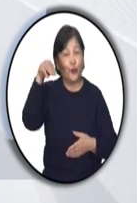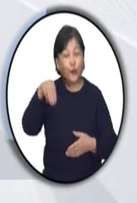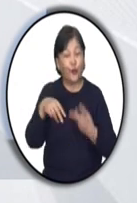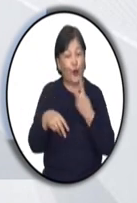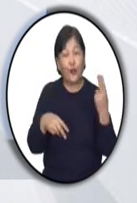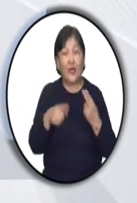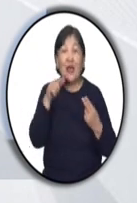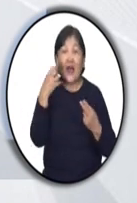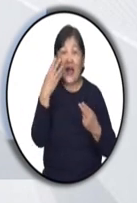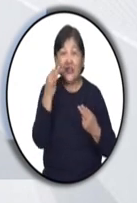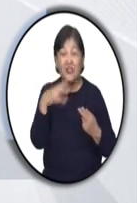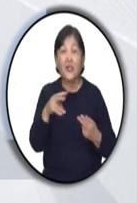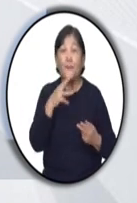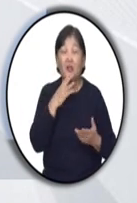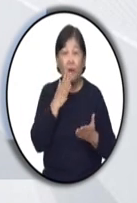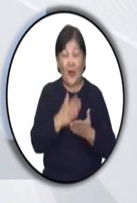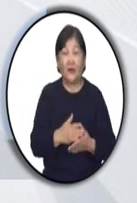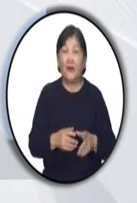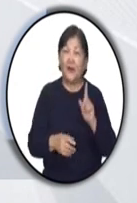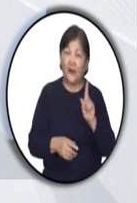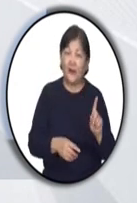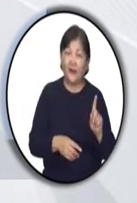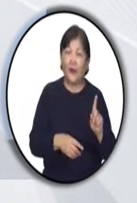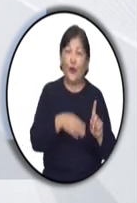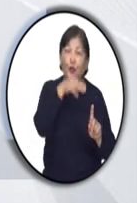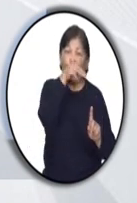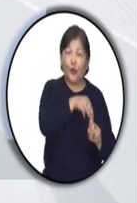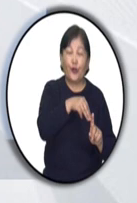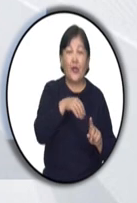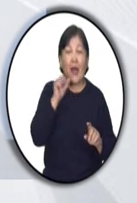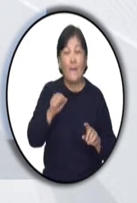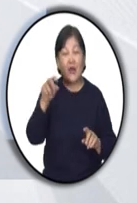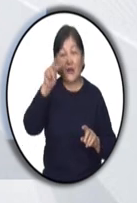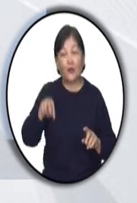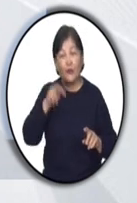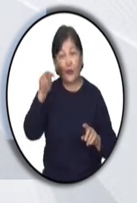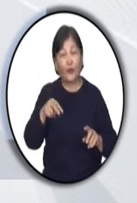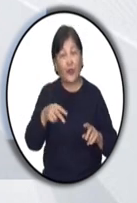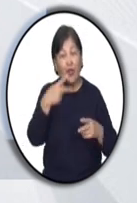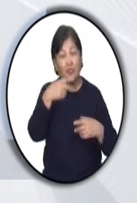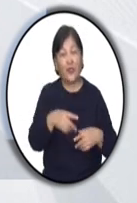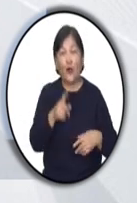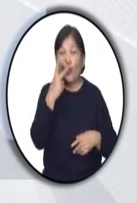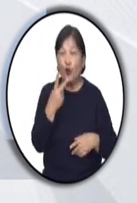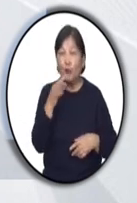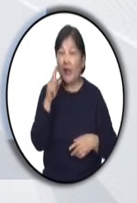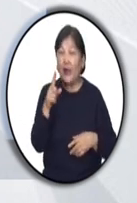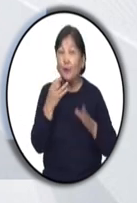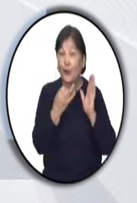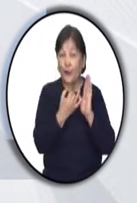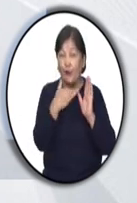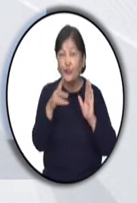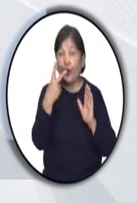доллартай тэнцсэн ханшны үзүүлэлтүүд харагдаж байгаа. За эхний хэсгээр бол одоо төгрөгний ам доллартай харьцах